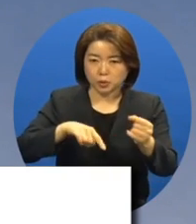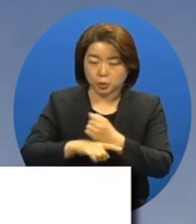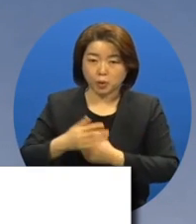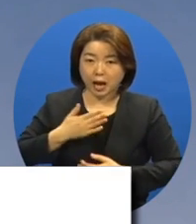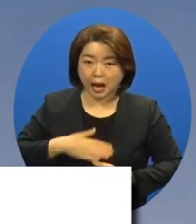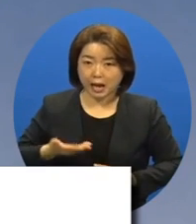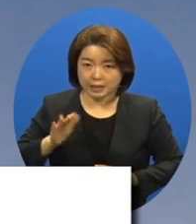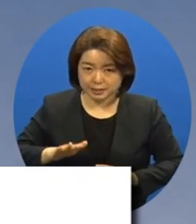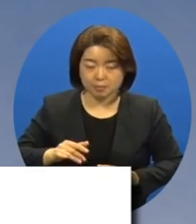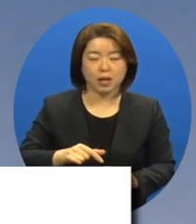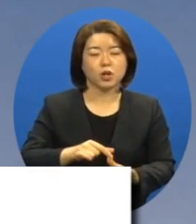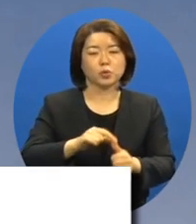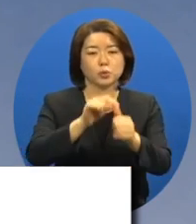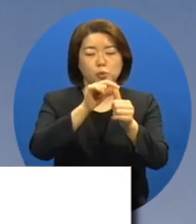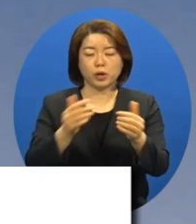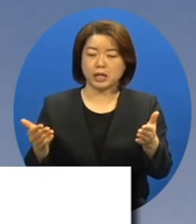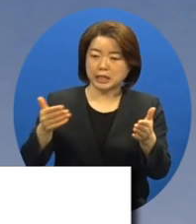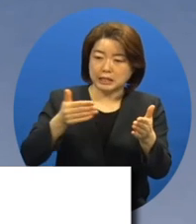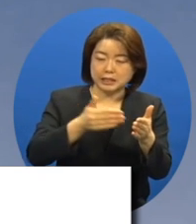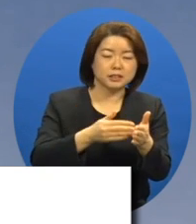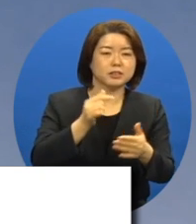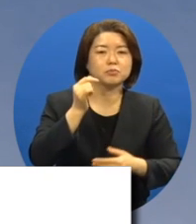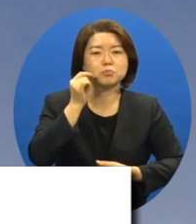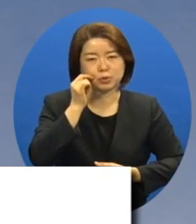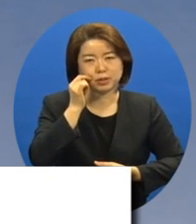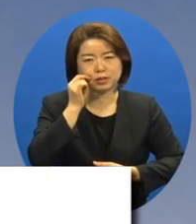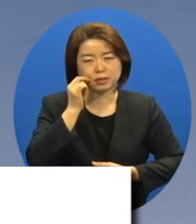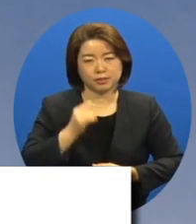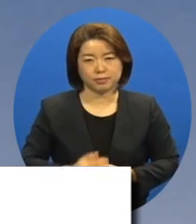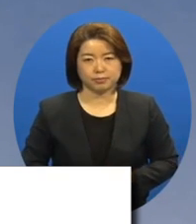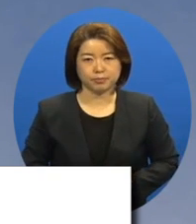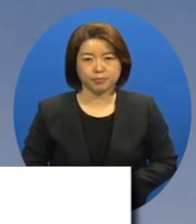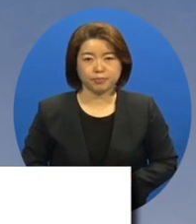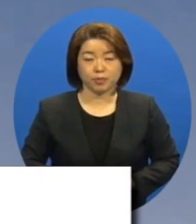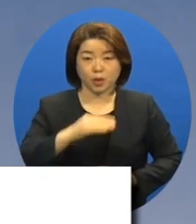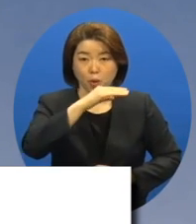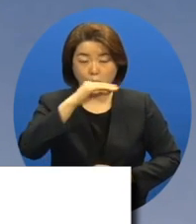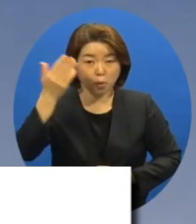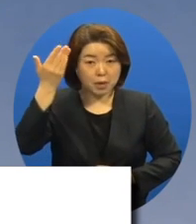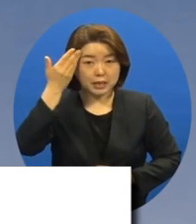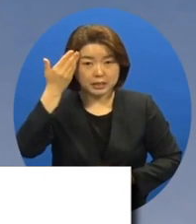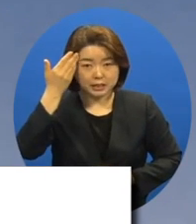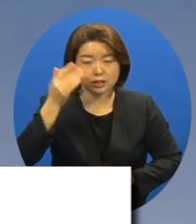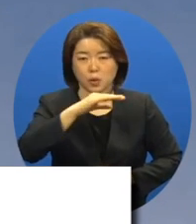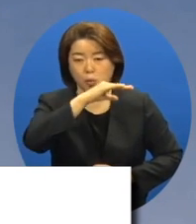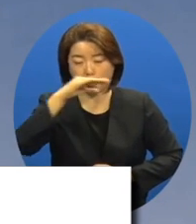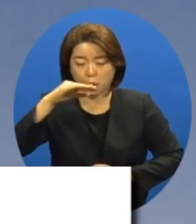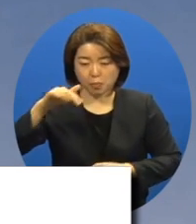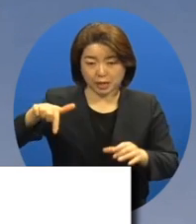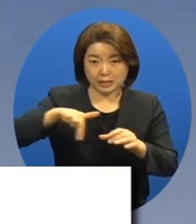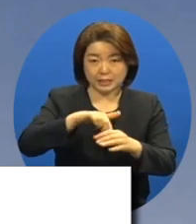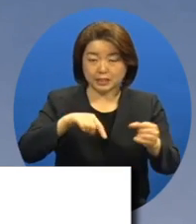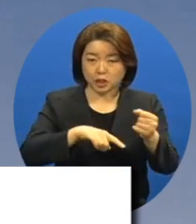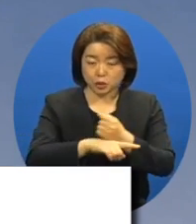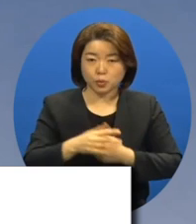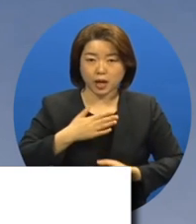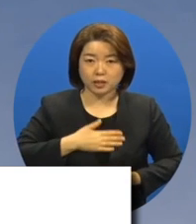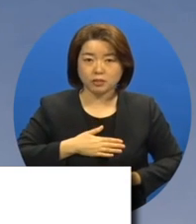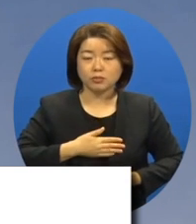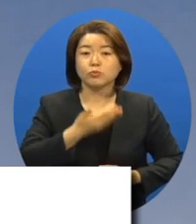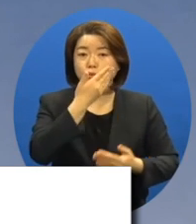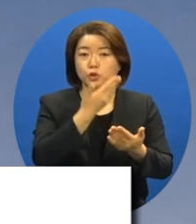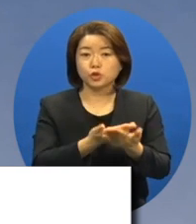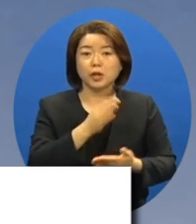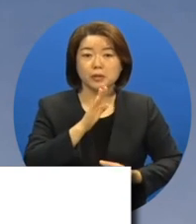구원의 이르지 못할 것입니다 올바른 지식 올바른 교리를 않은 것 대단히 중요합니다